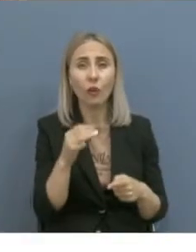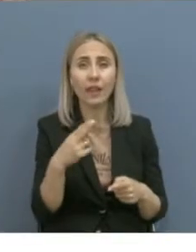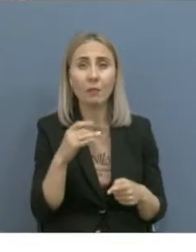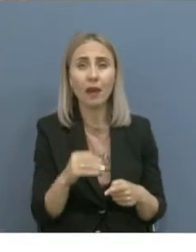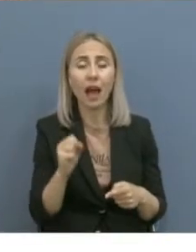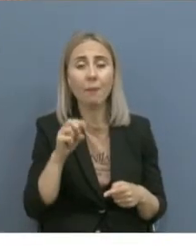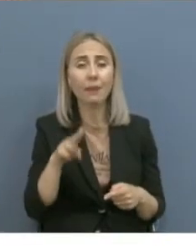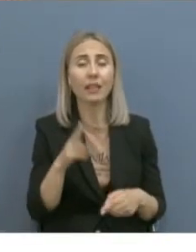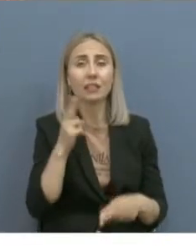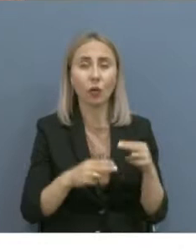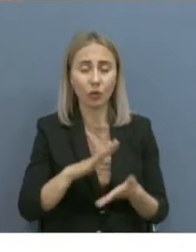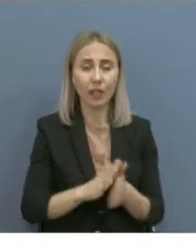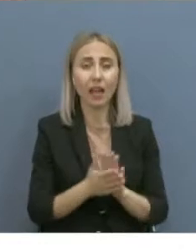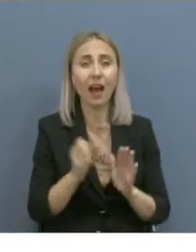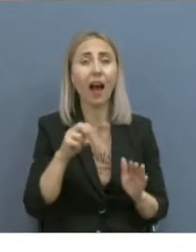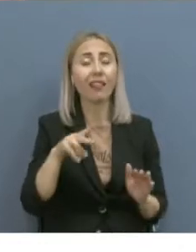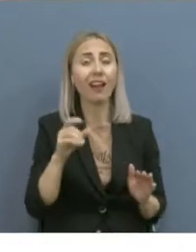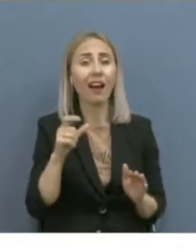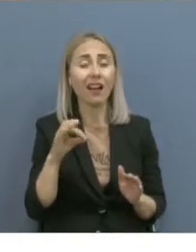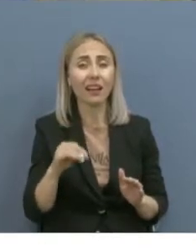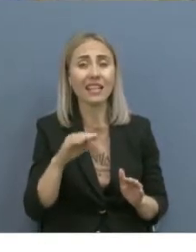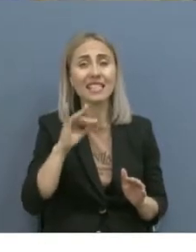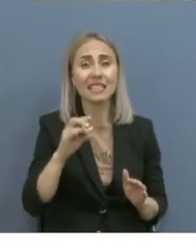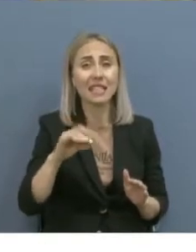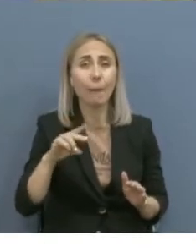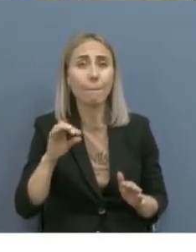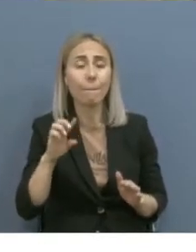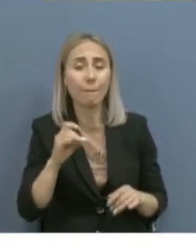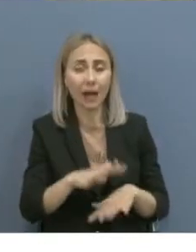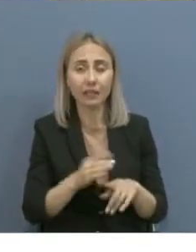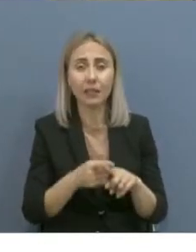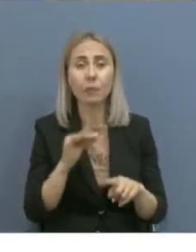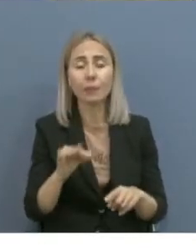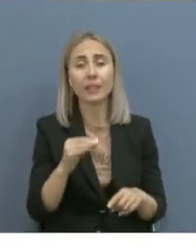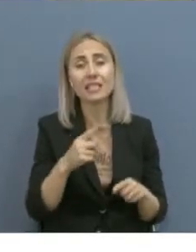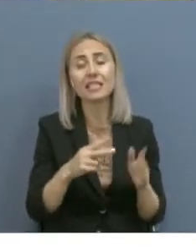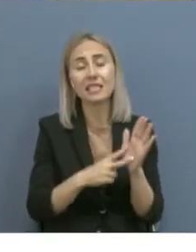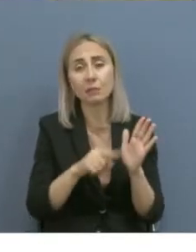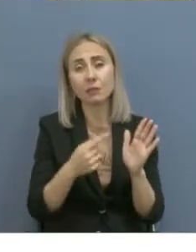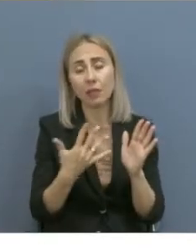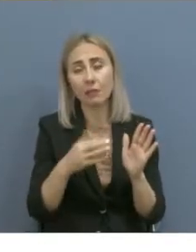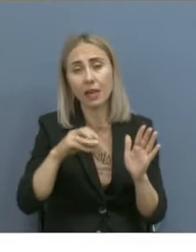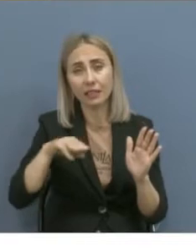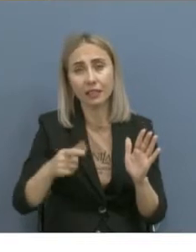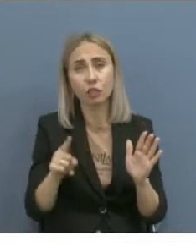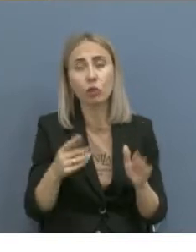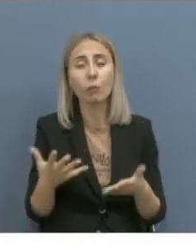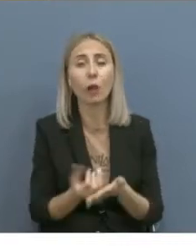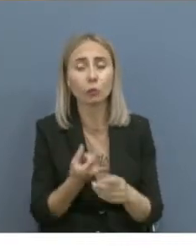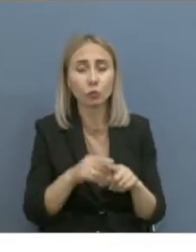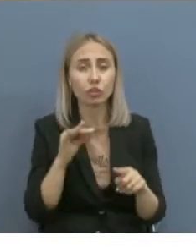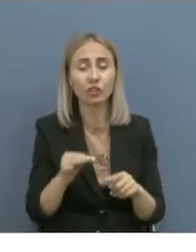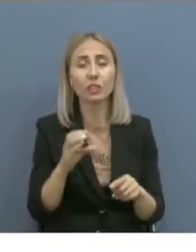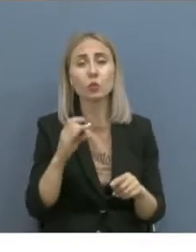Ал-Хилал Ислам банкімен 7,5 миллиард теңгеге келісім жасады. Субсидияға өтінім беру үшін онлайн даму кезе және ЕГОВ порталына